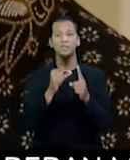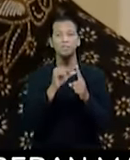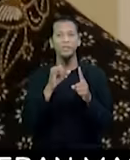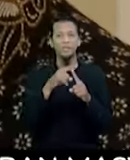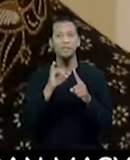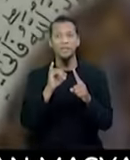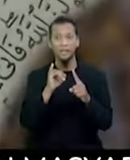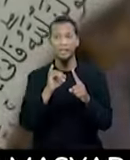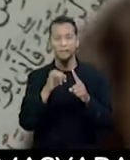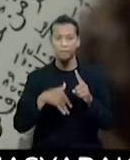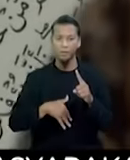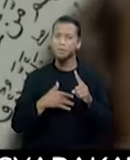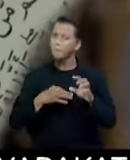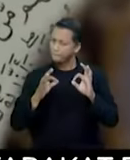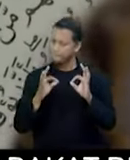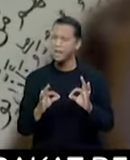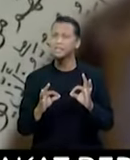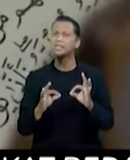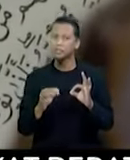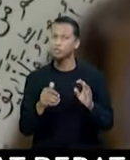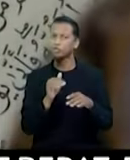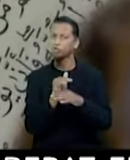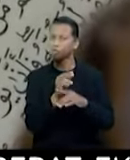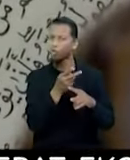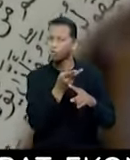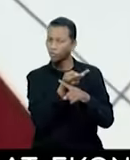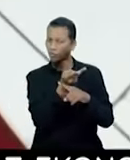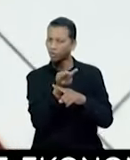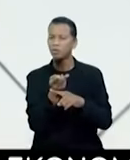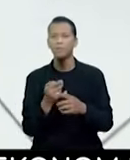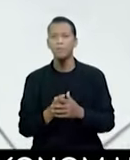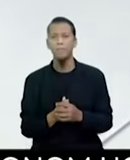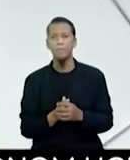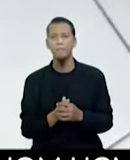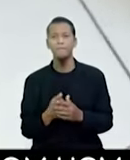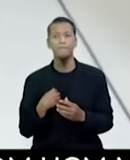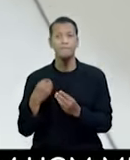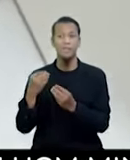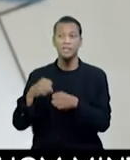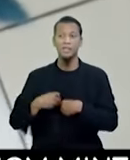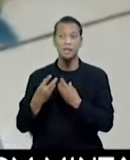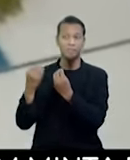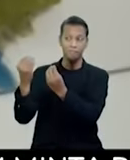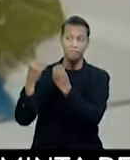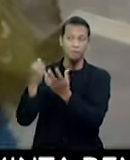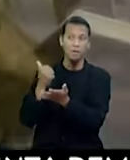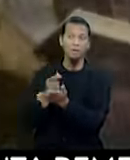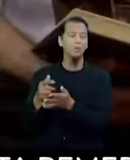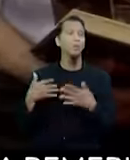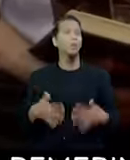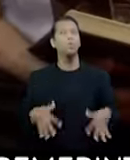untuk saya berdakwah di otomatis Fitri itu Sedangkan ajaran Islam yang asli itu yg luar biasa